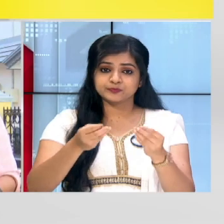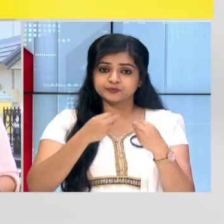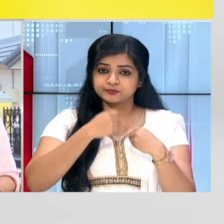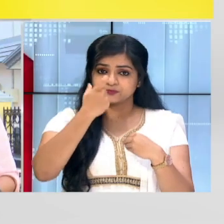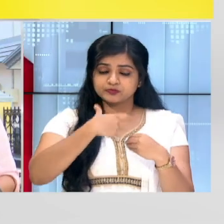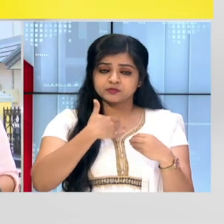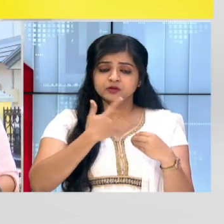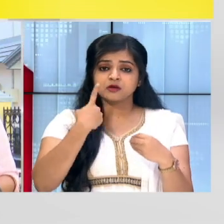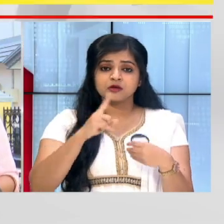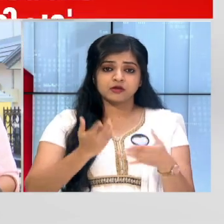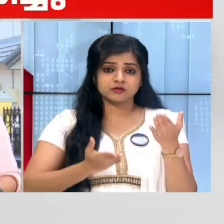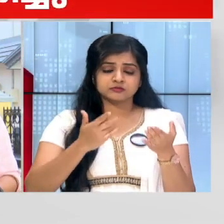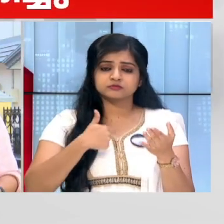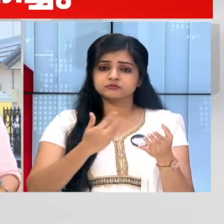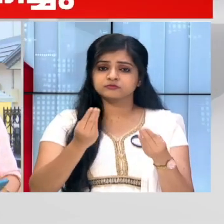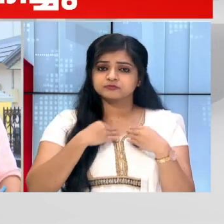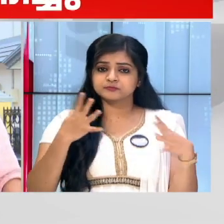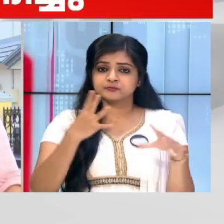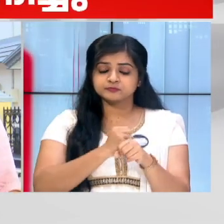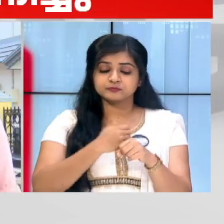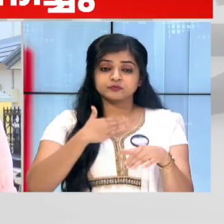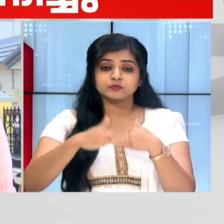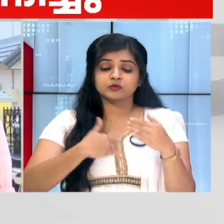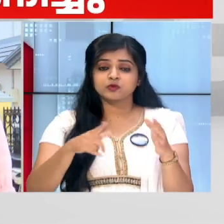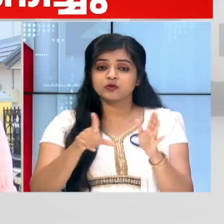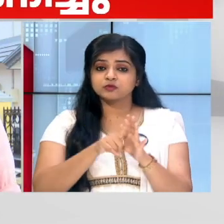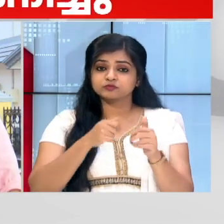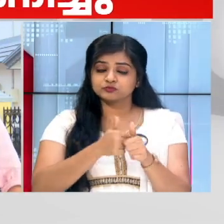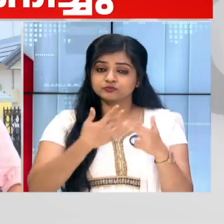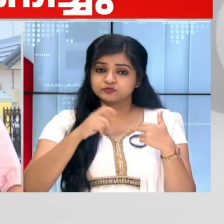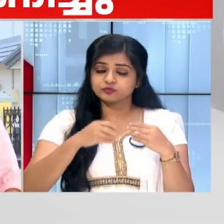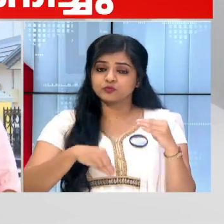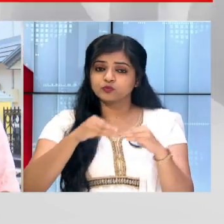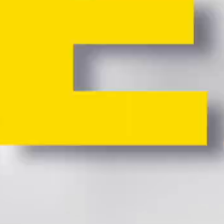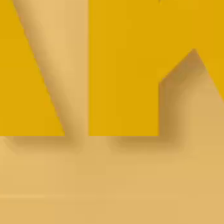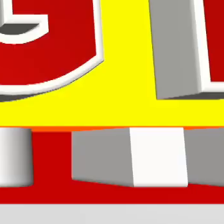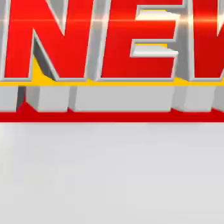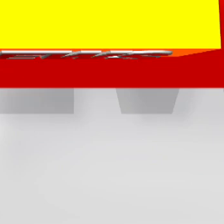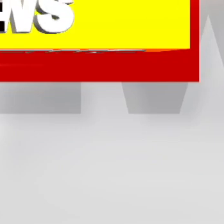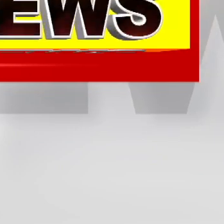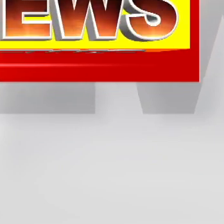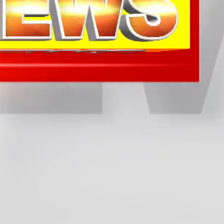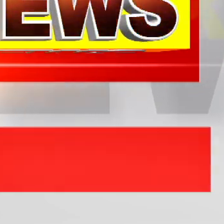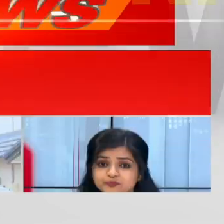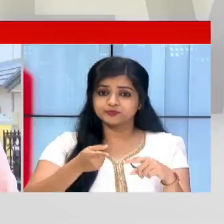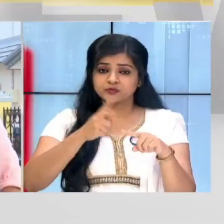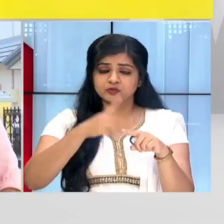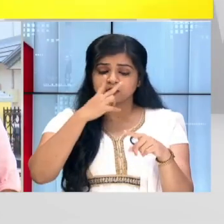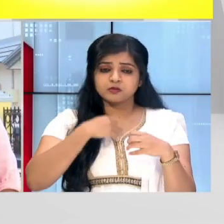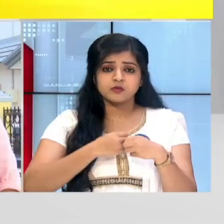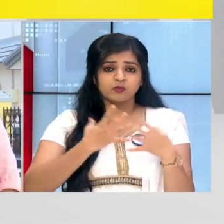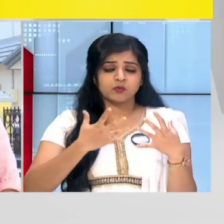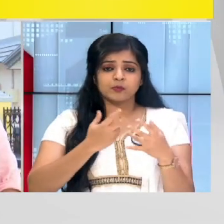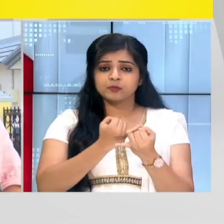നീതി ലഭ്യമായില്ല, ഇനിയിപ്പോൾ ചെയ്യാൻ കഴിയുന്ന മറ്റ് നിയമപരമായ കാര്യങ്ങൾ ചെയ്യും. ഈ ഇങ്ങനൊരു വിധി വന്നതിൽ അമ്പരപ്പ് പലരും